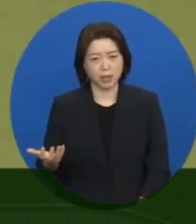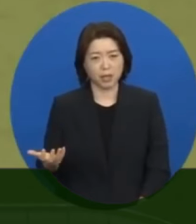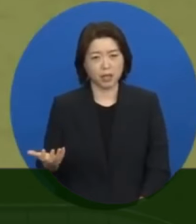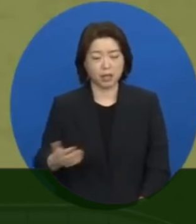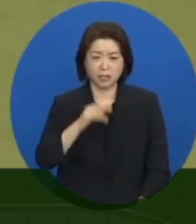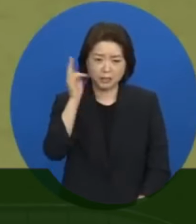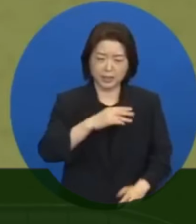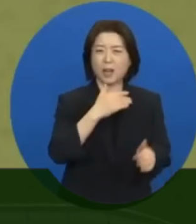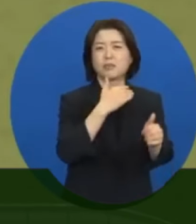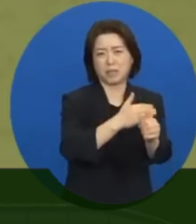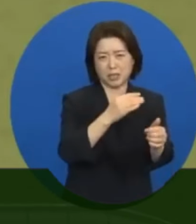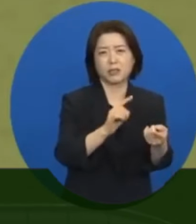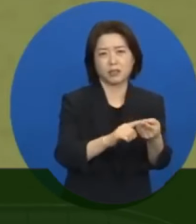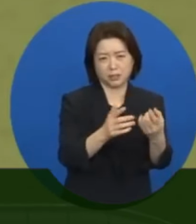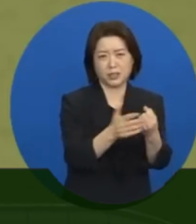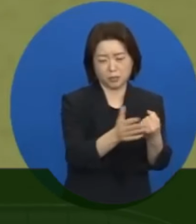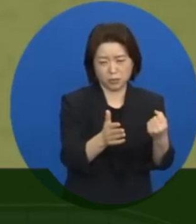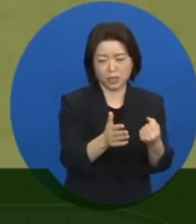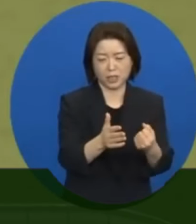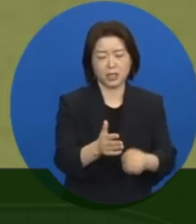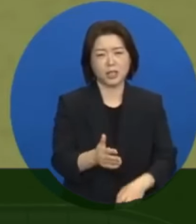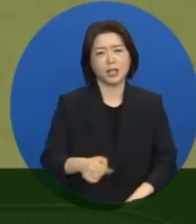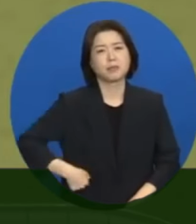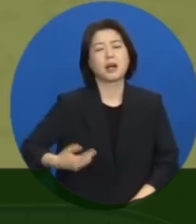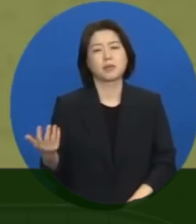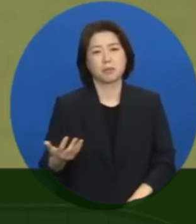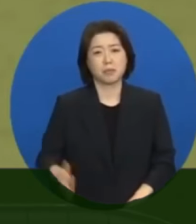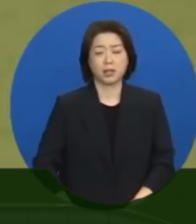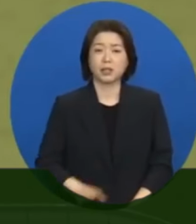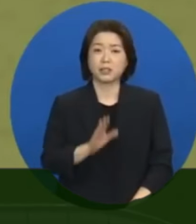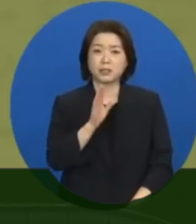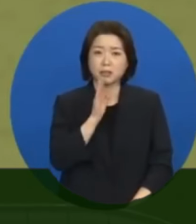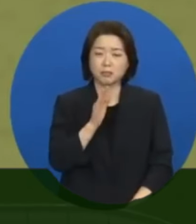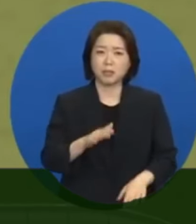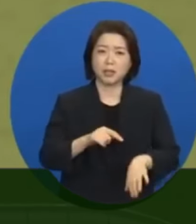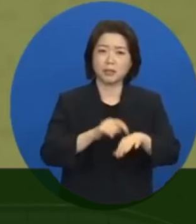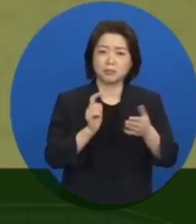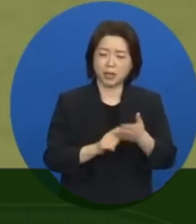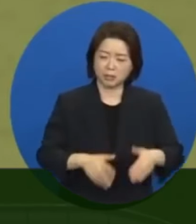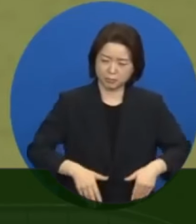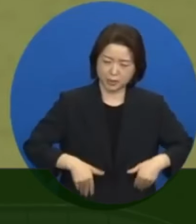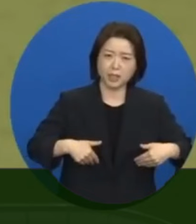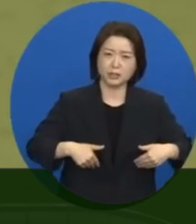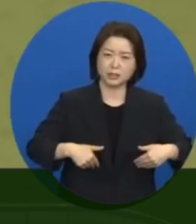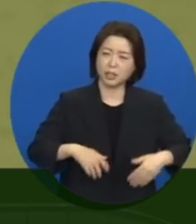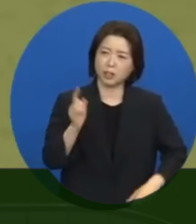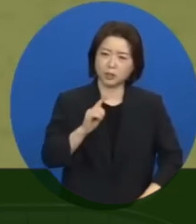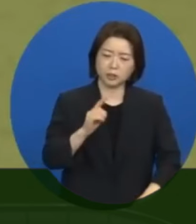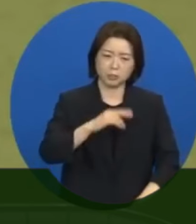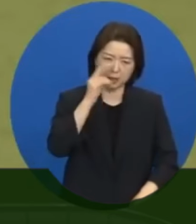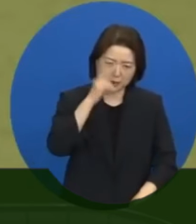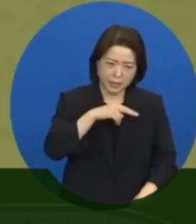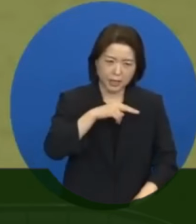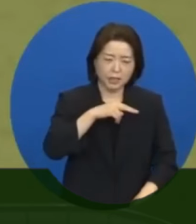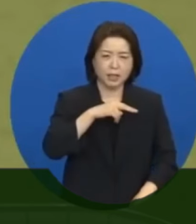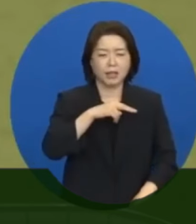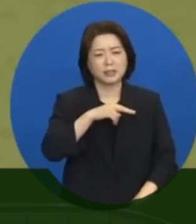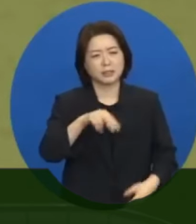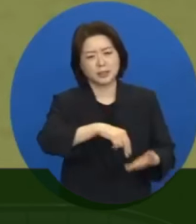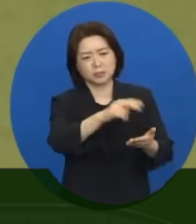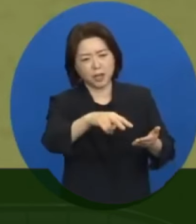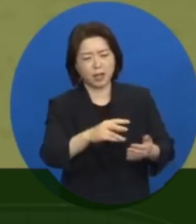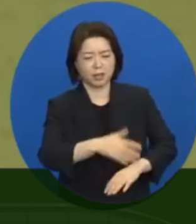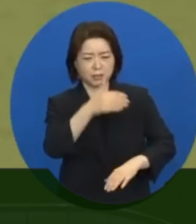정말 마음이 따뜻하고도 아 그 잃어버린 어떻게 보면 사월을 품은 끝까지